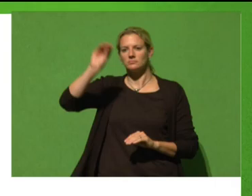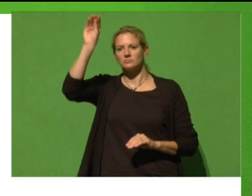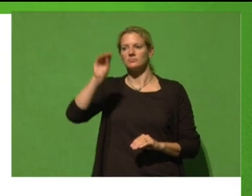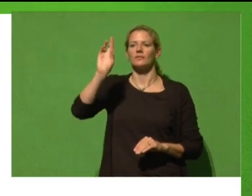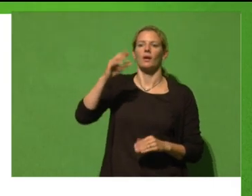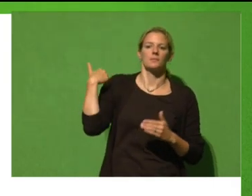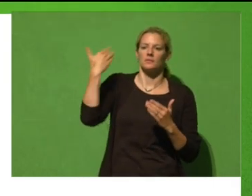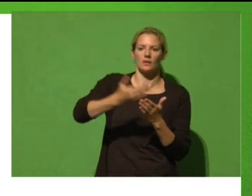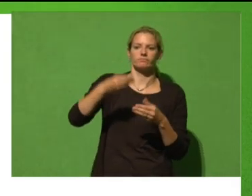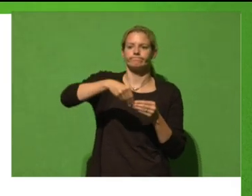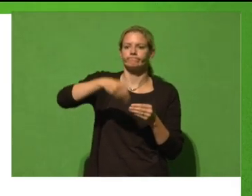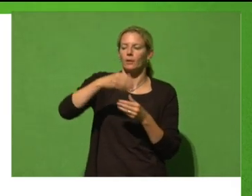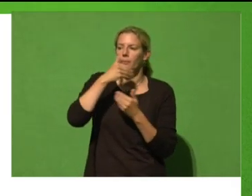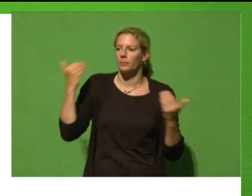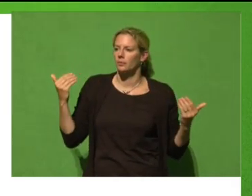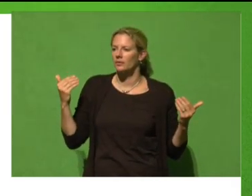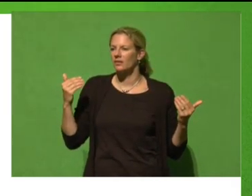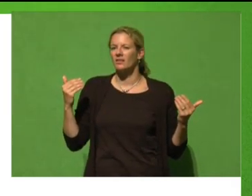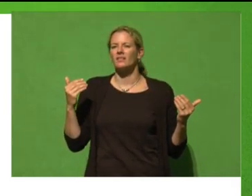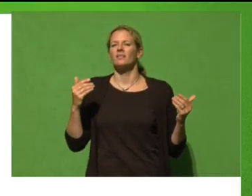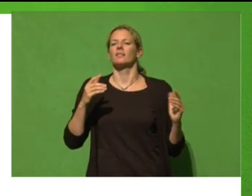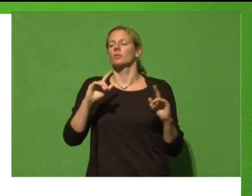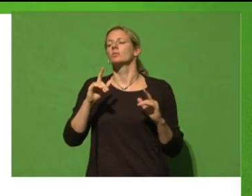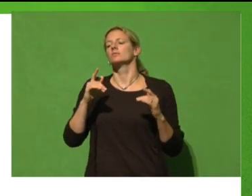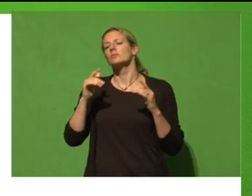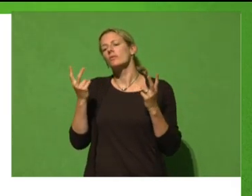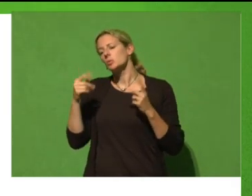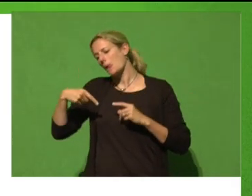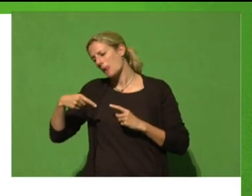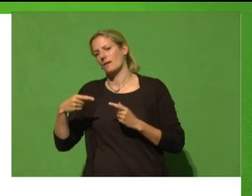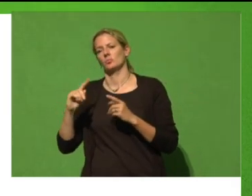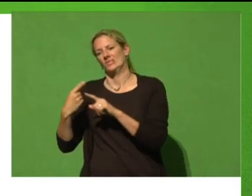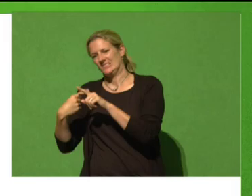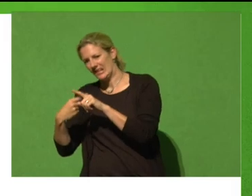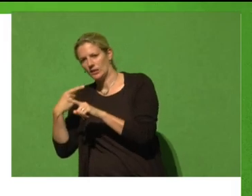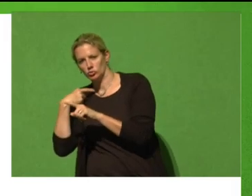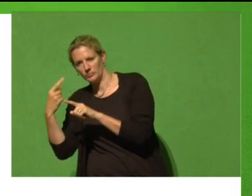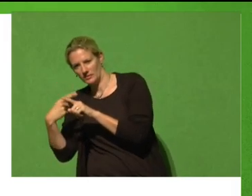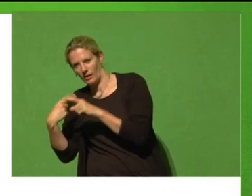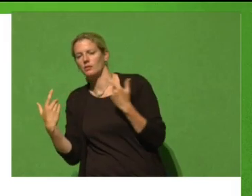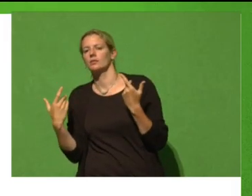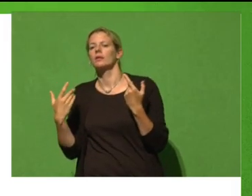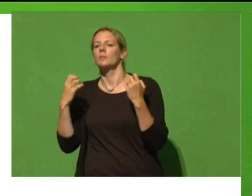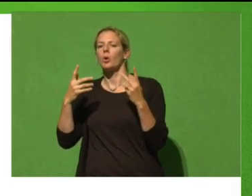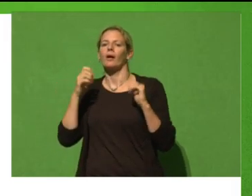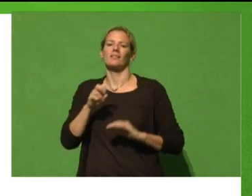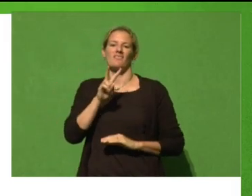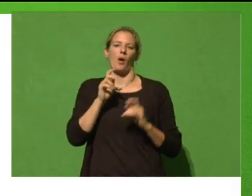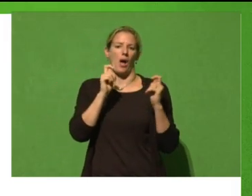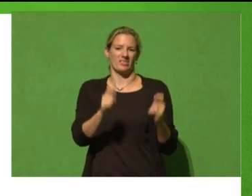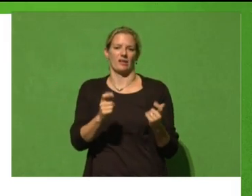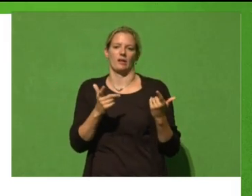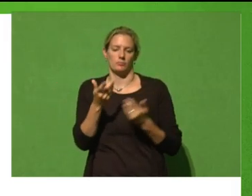der Ersatzdelegierten, dann können wir ja noch nicht in den Wahlgang einsteigen, nochmal V-Anträge vorziehen. Deswegen wäre die